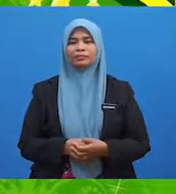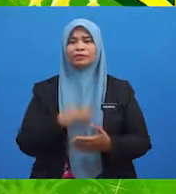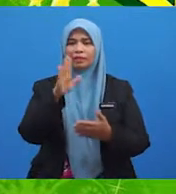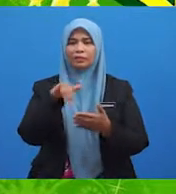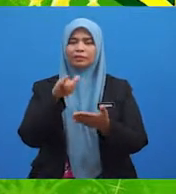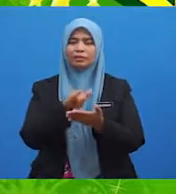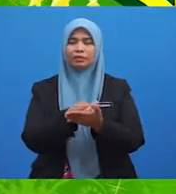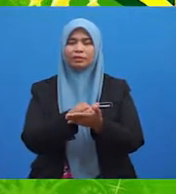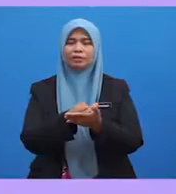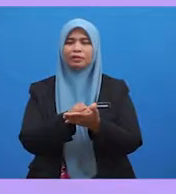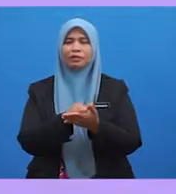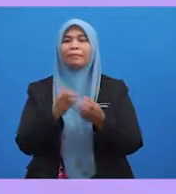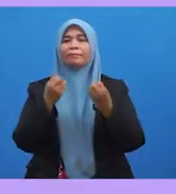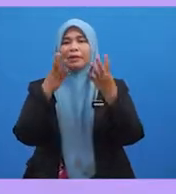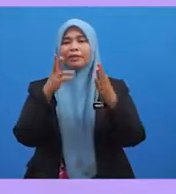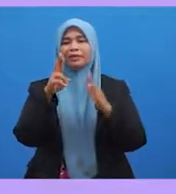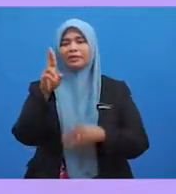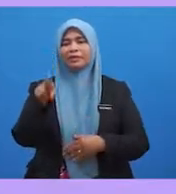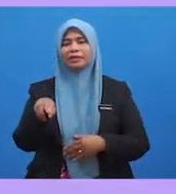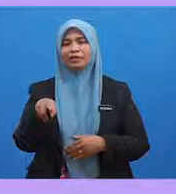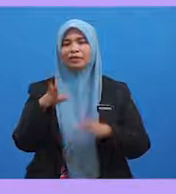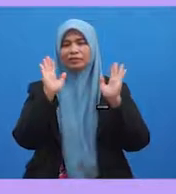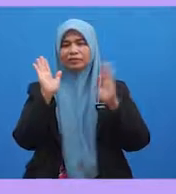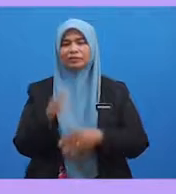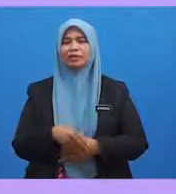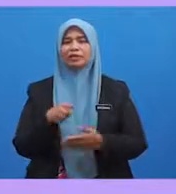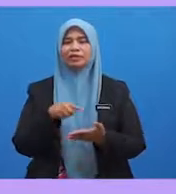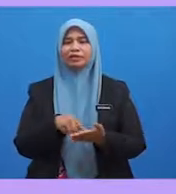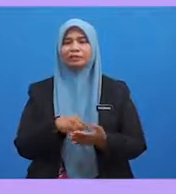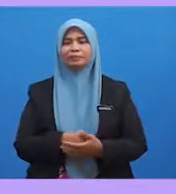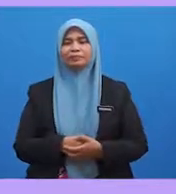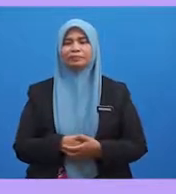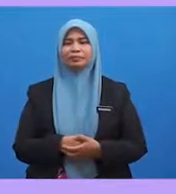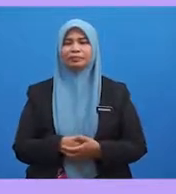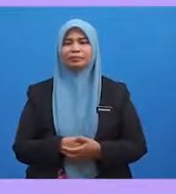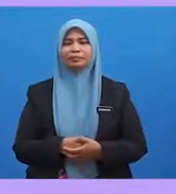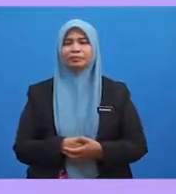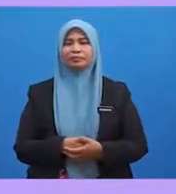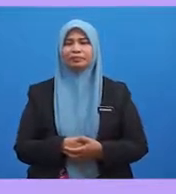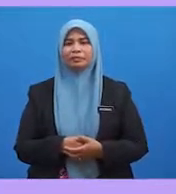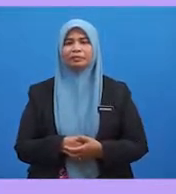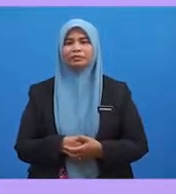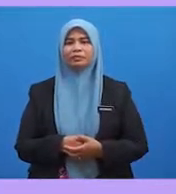sunat hajat. Sebelum itu, berapa rakaat solat ini murid-murid?